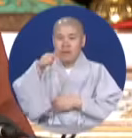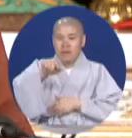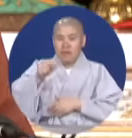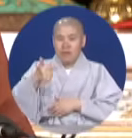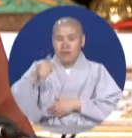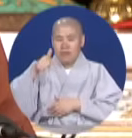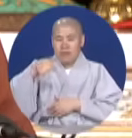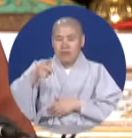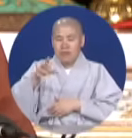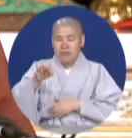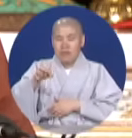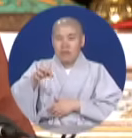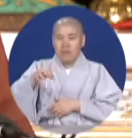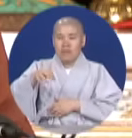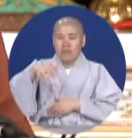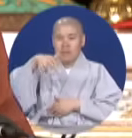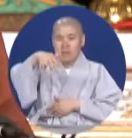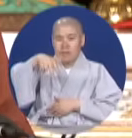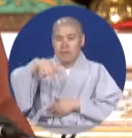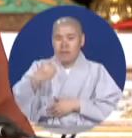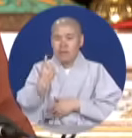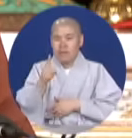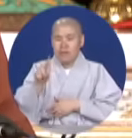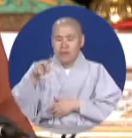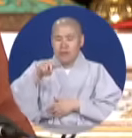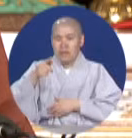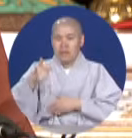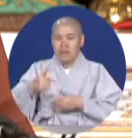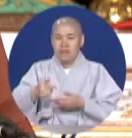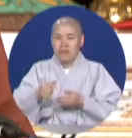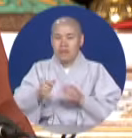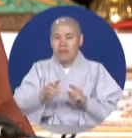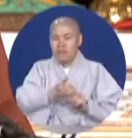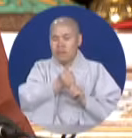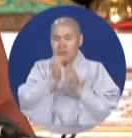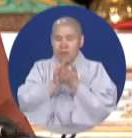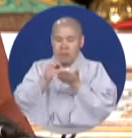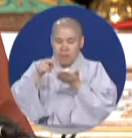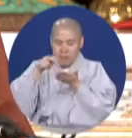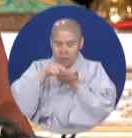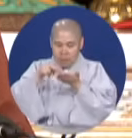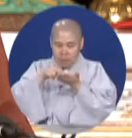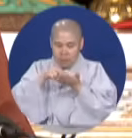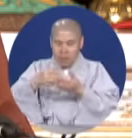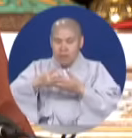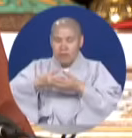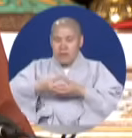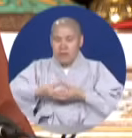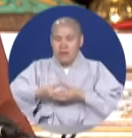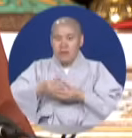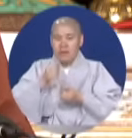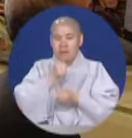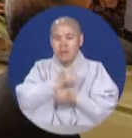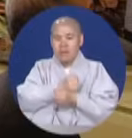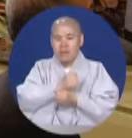간경 좌선 이게 대표적인 수행이죠. 경을 보고 좌선을 하고